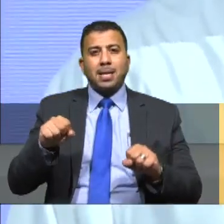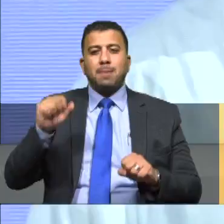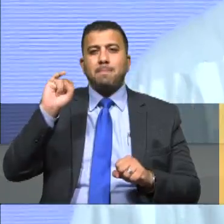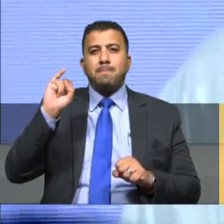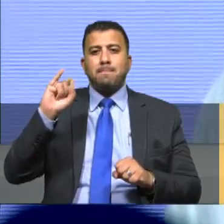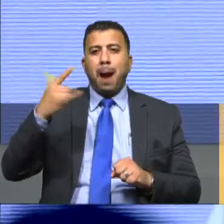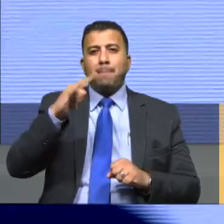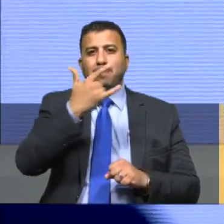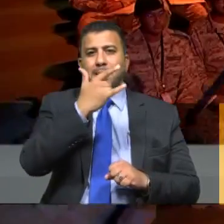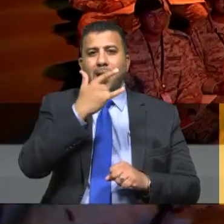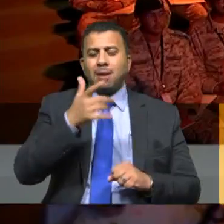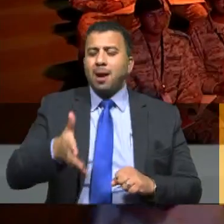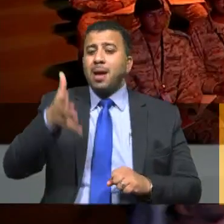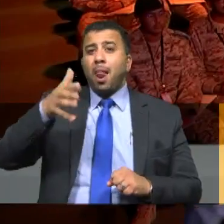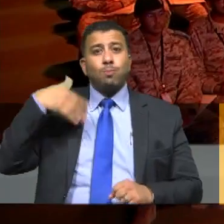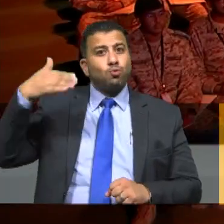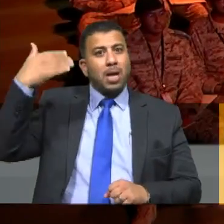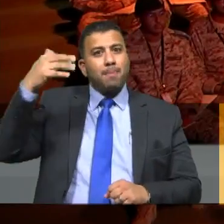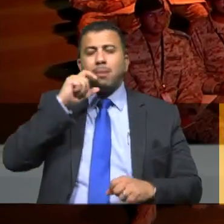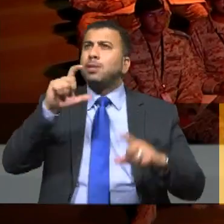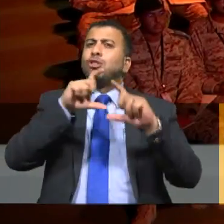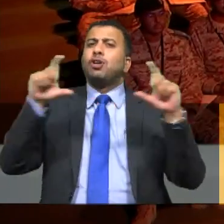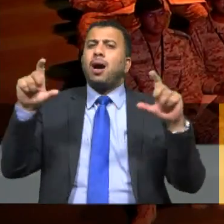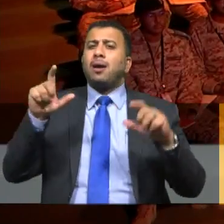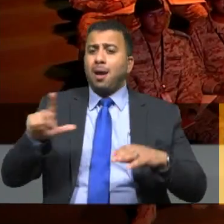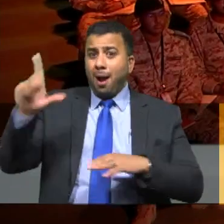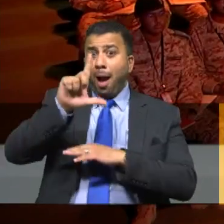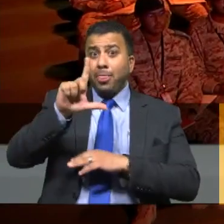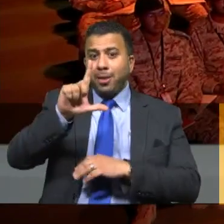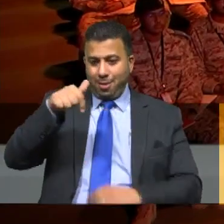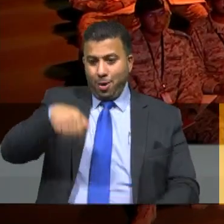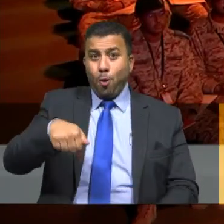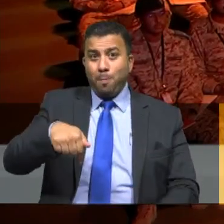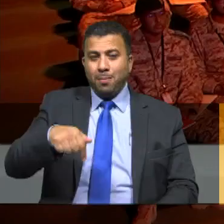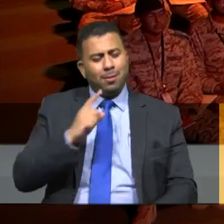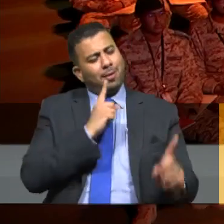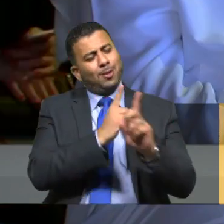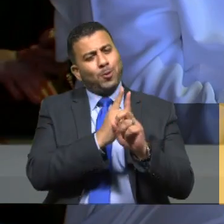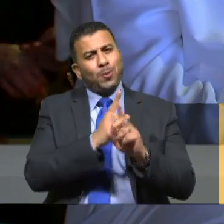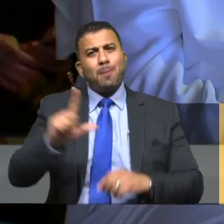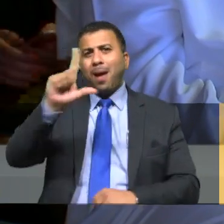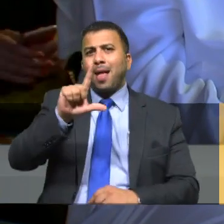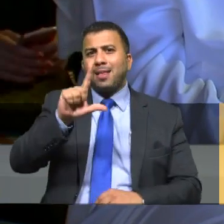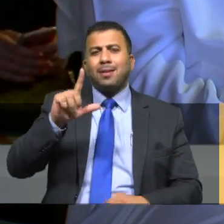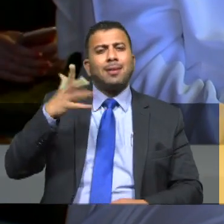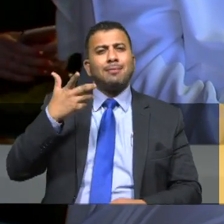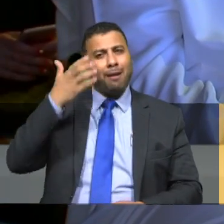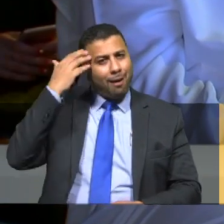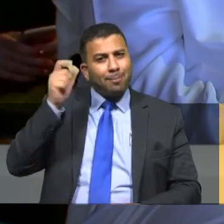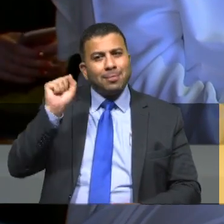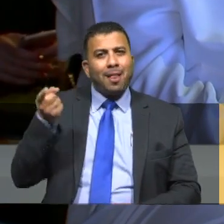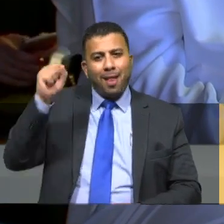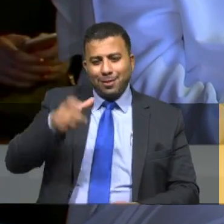زايد لأجيال المستقبل والتي حملت شعار قادة اليوم يلتقون بقادة الغد، لتستند على